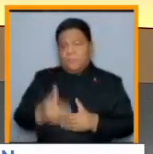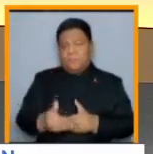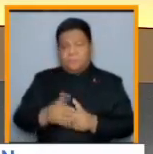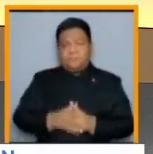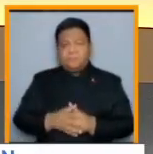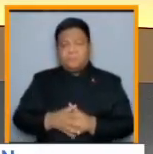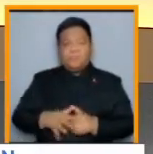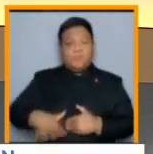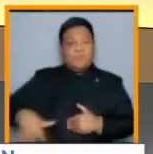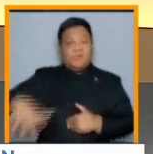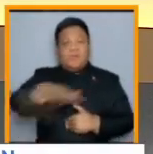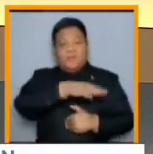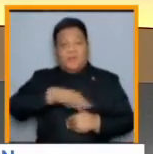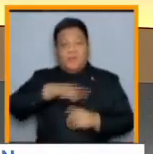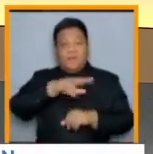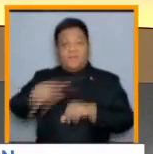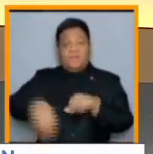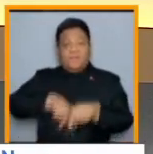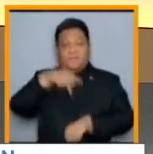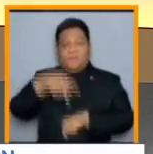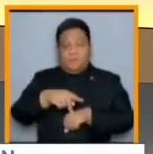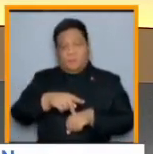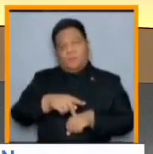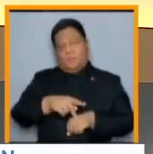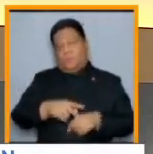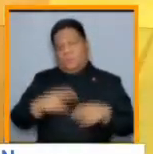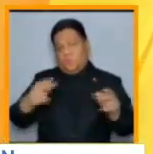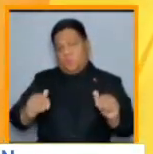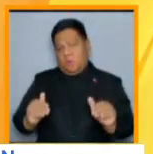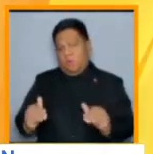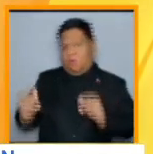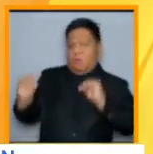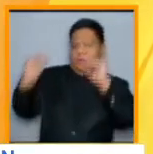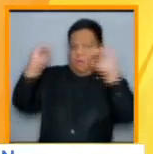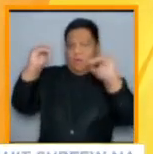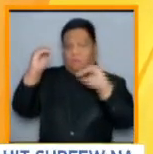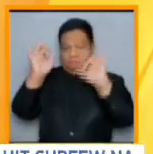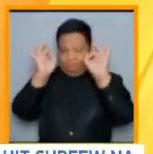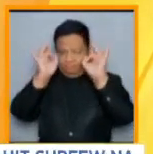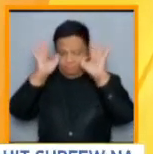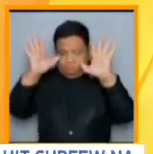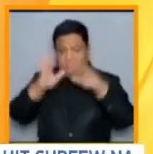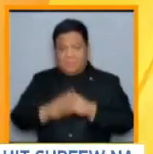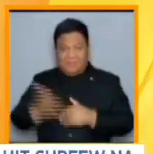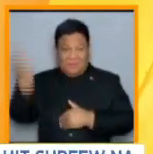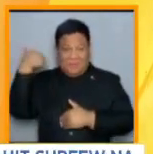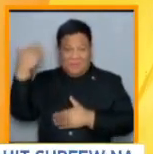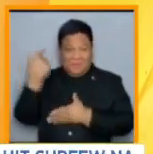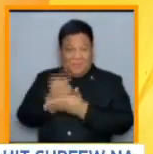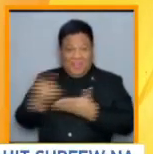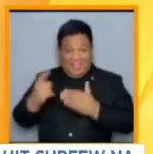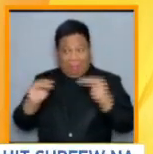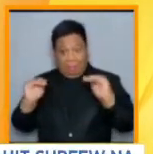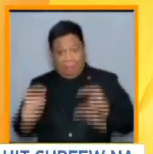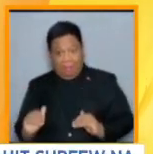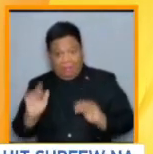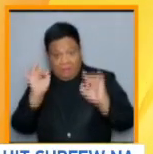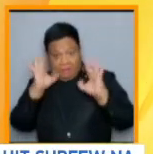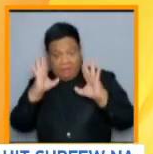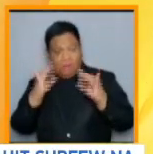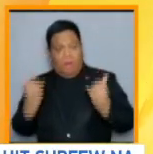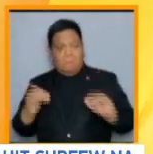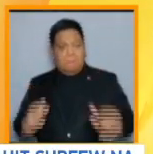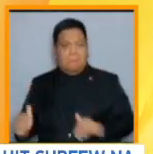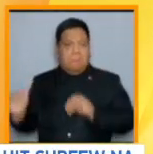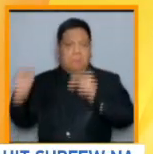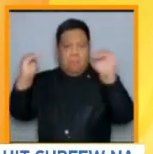ayon sa Department of Health. Mula yan sa low-risk classification noong nakaraang linggo. Kahapon nakapagtala ang DOH ng 4,084 na